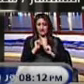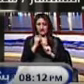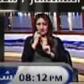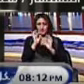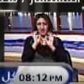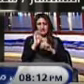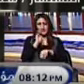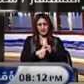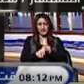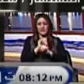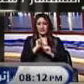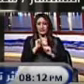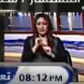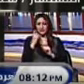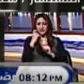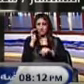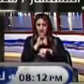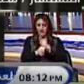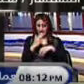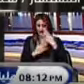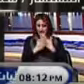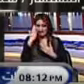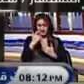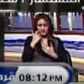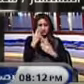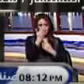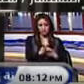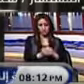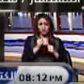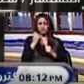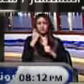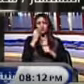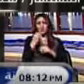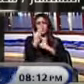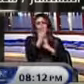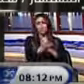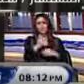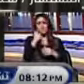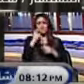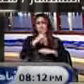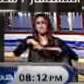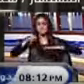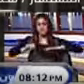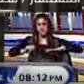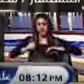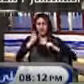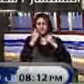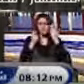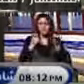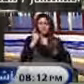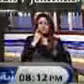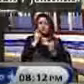الأدلة المحالة بها الدعوة من قبل وربط أوصالها ببعضها، وتم بالفعل إرسالها إلى محكمة الجنايات بوجوب قائمة بأدلة الثبوت.